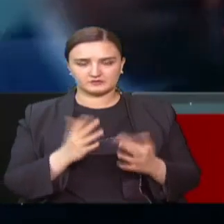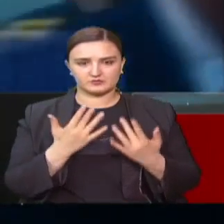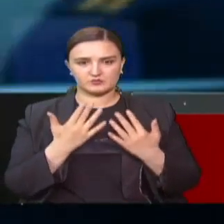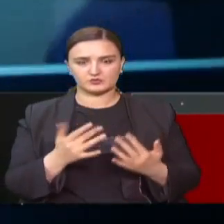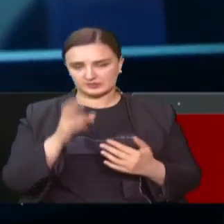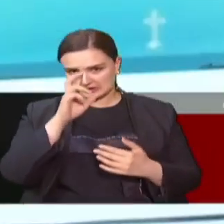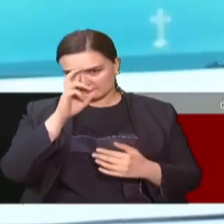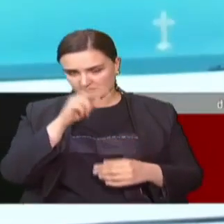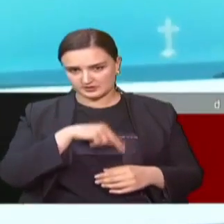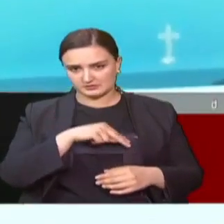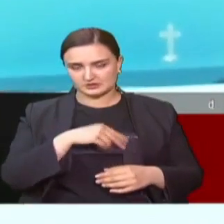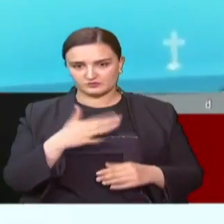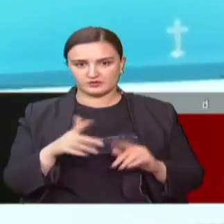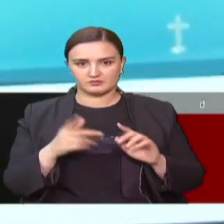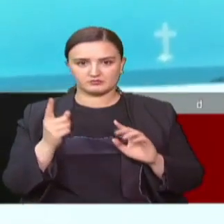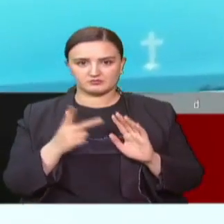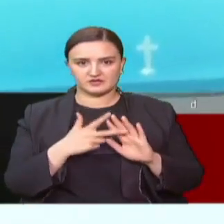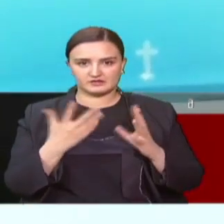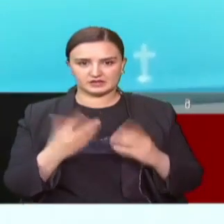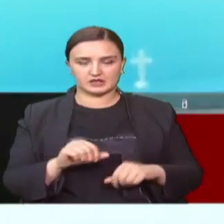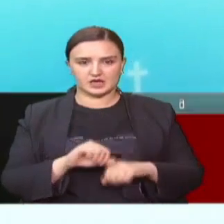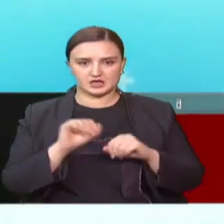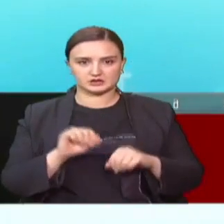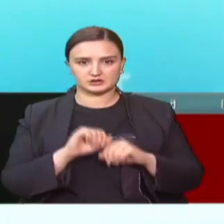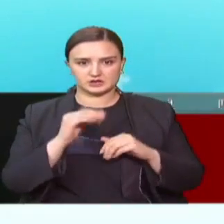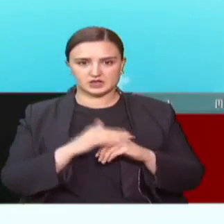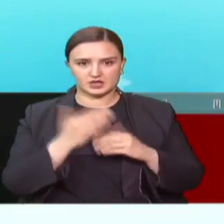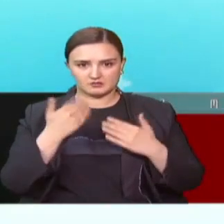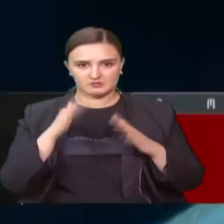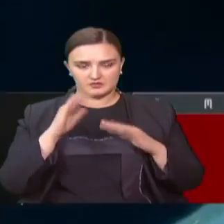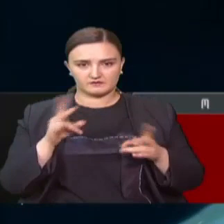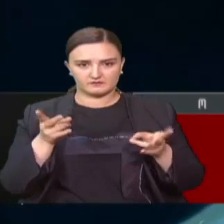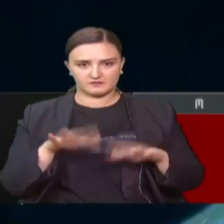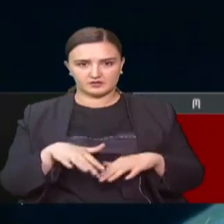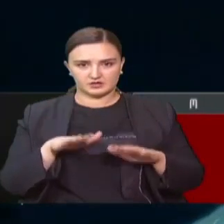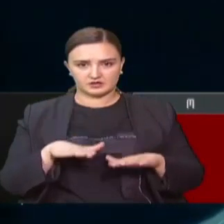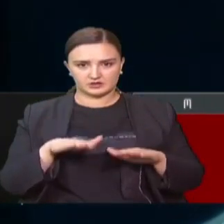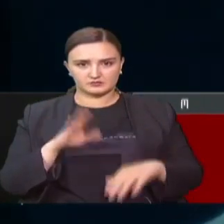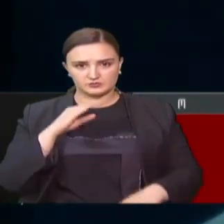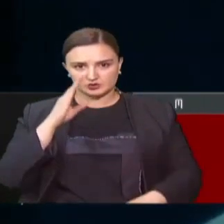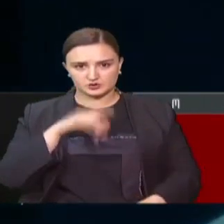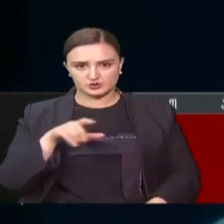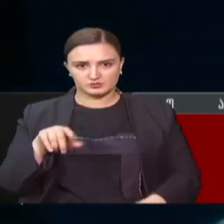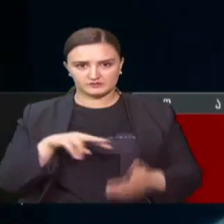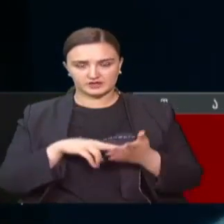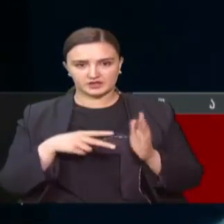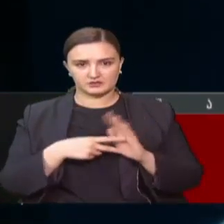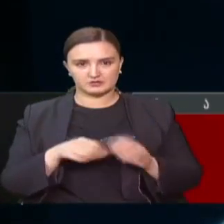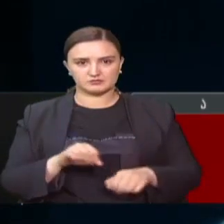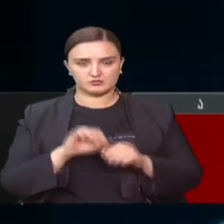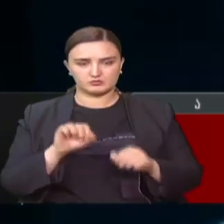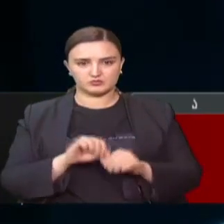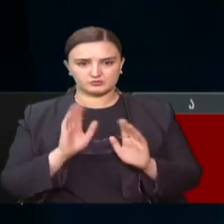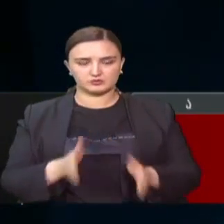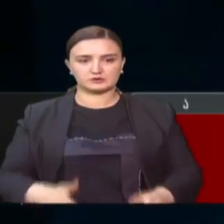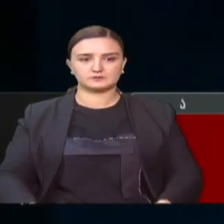მოთხოვნით მთავრობის ადმინისტრაციასთან მერვე დღეა მართავენ აქციას და ღამეს ათევენ ადგილზე. აქციის მონაწილე მშობლები დღესაც გეგმავენ საპროტესტო